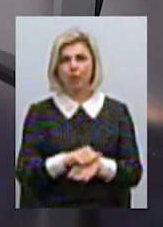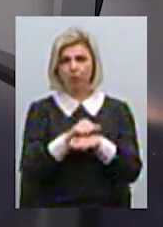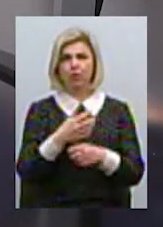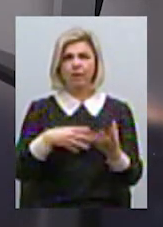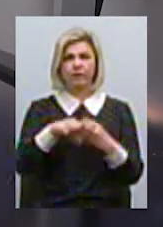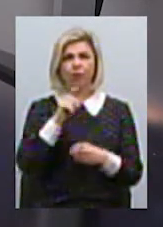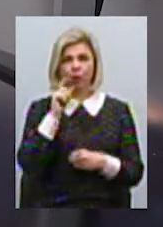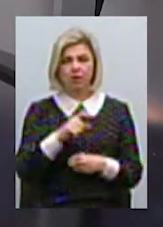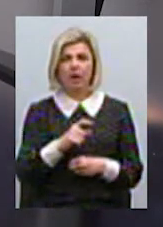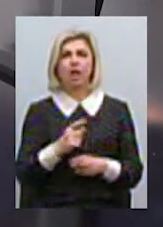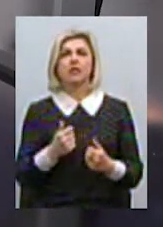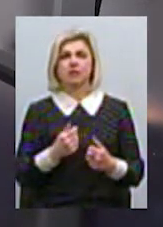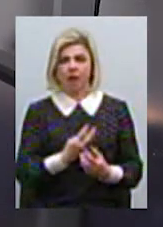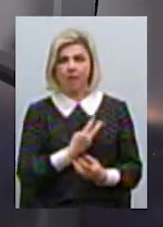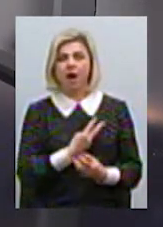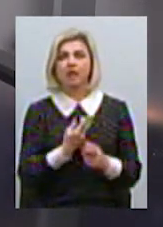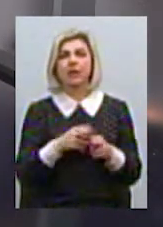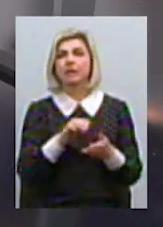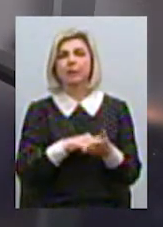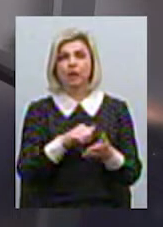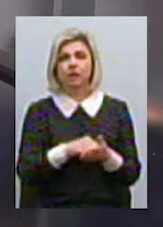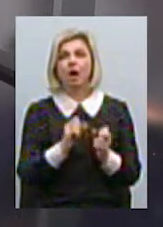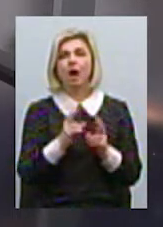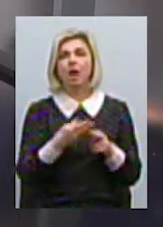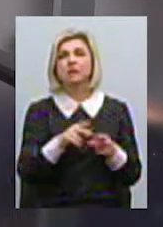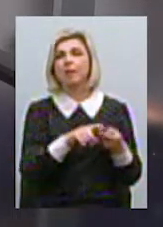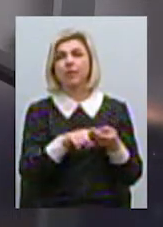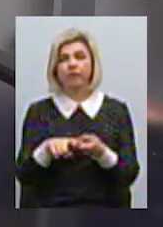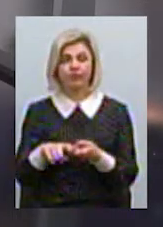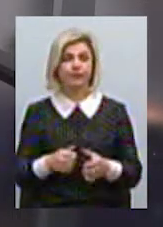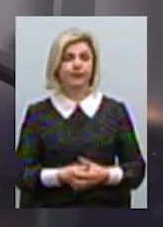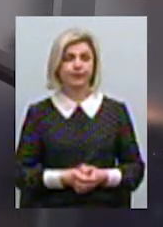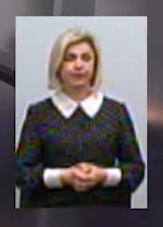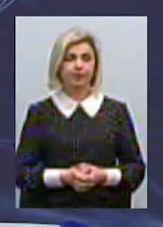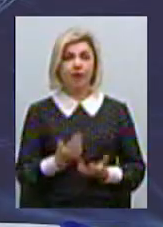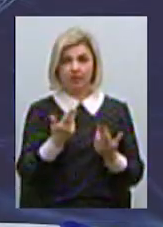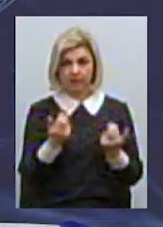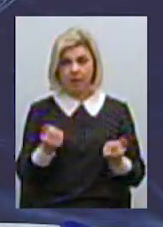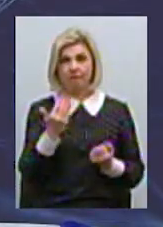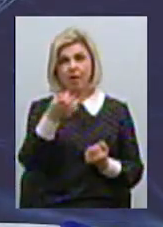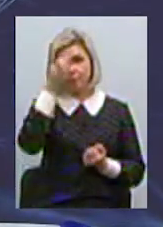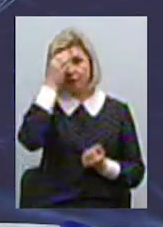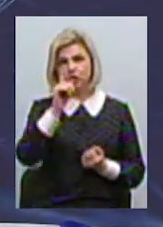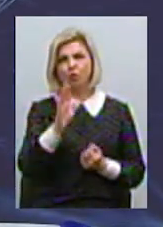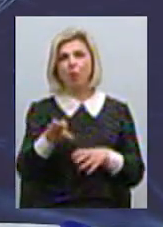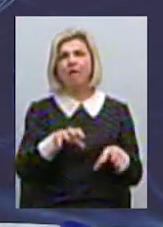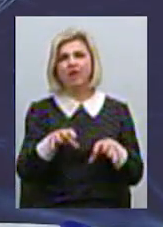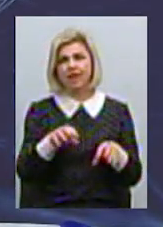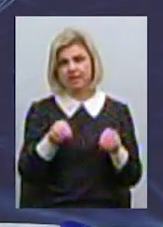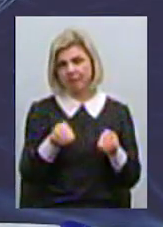всеукраїнський, намагались з цього приводу. Як це відобразилось на нотаріуші? Так. Не пам'ятаєте, що будуть якісь афери